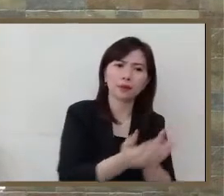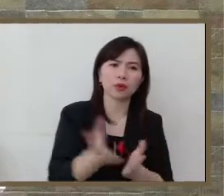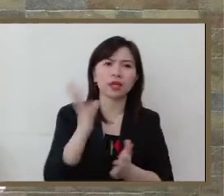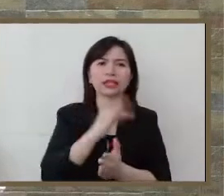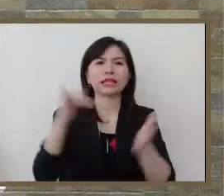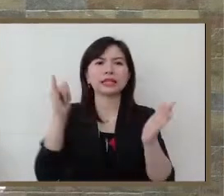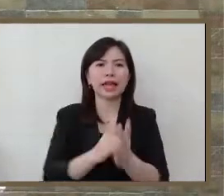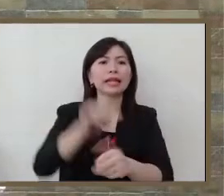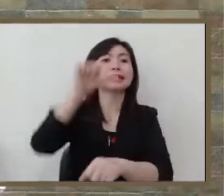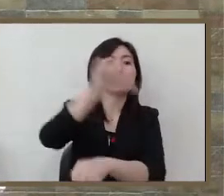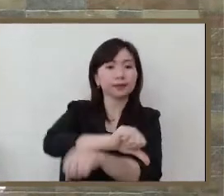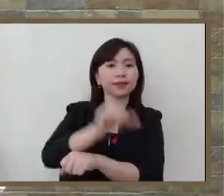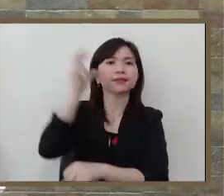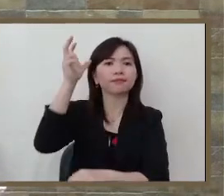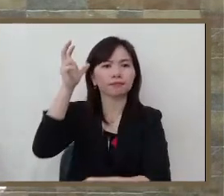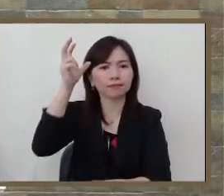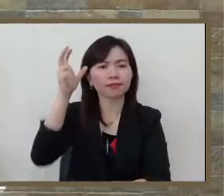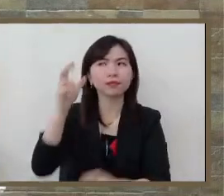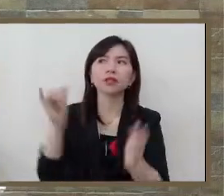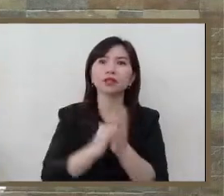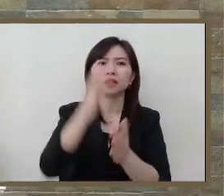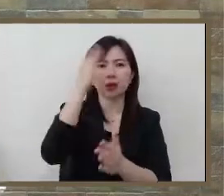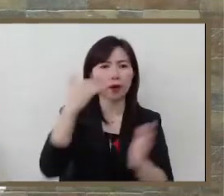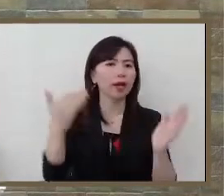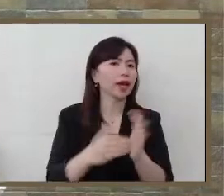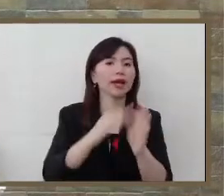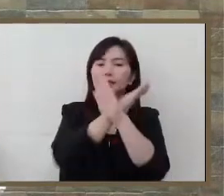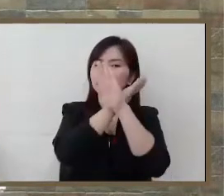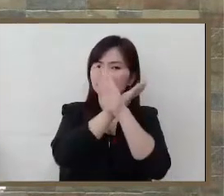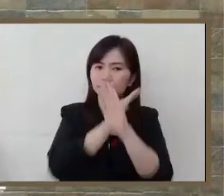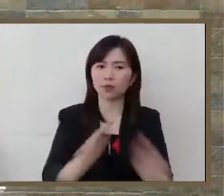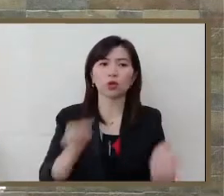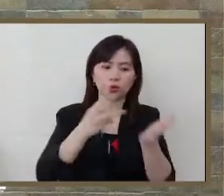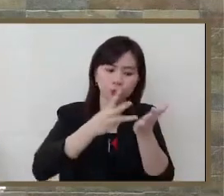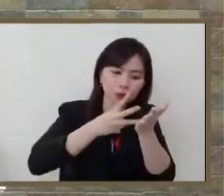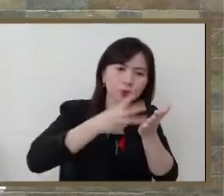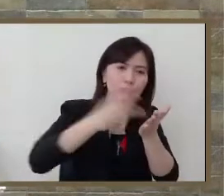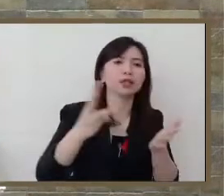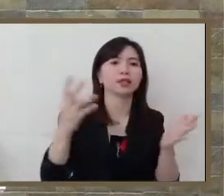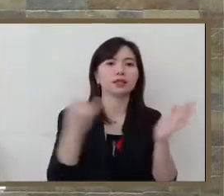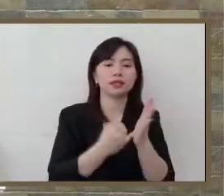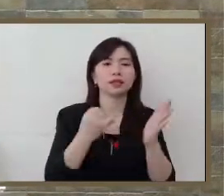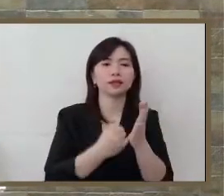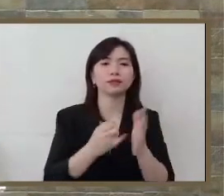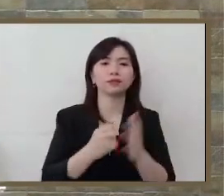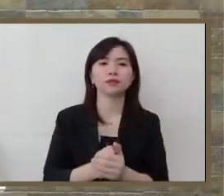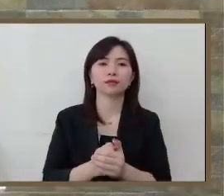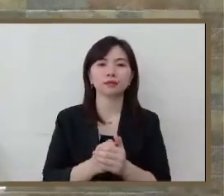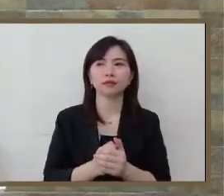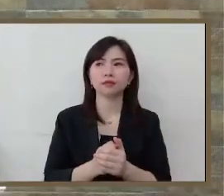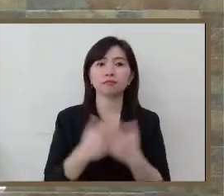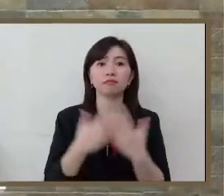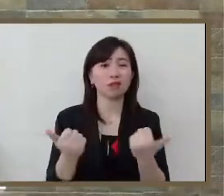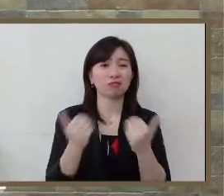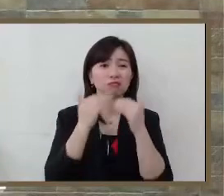armory ng Diablo. Kaya nga, huwag mong sasayangin. Huwag mong sasayangin. Nakakalungkot